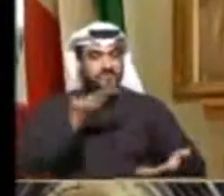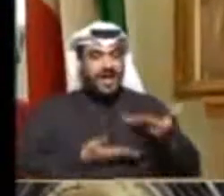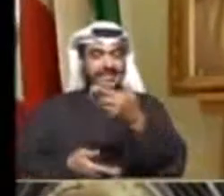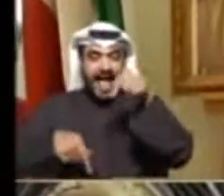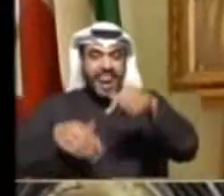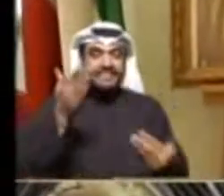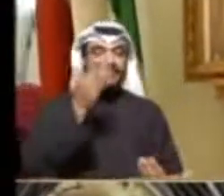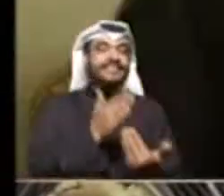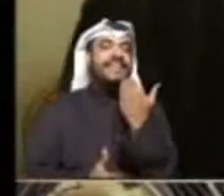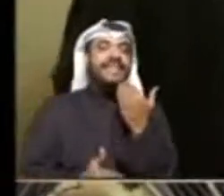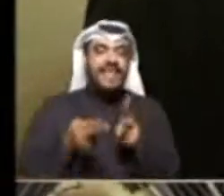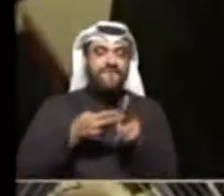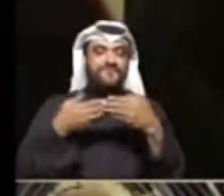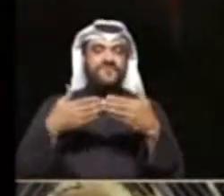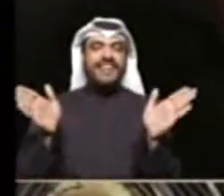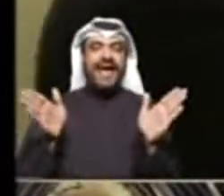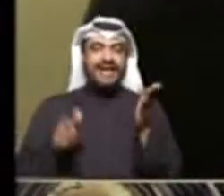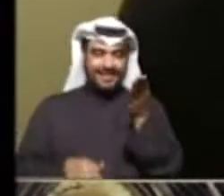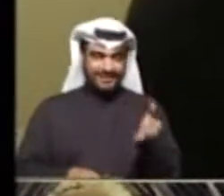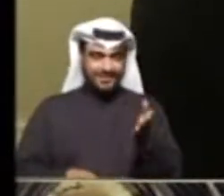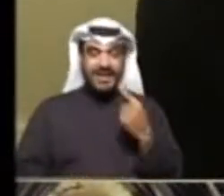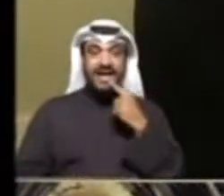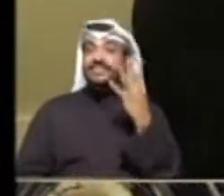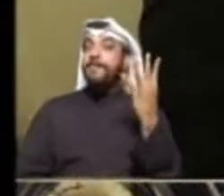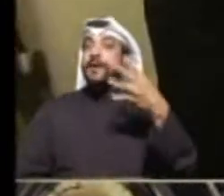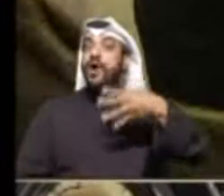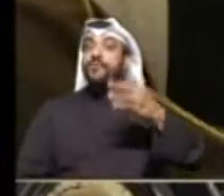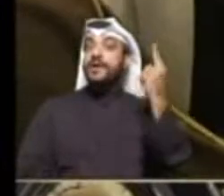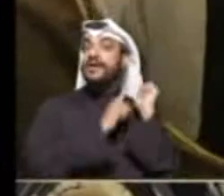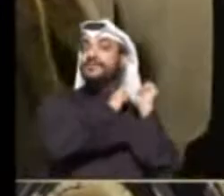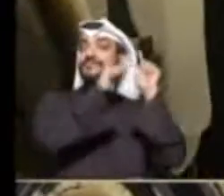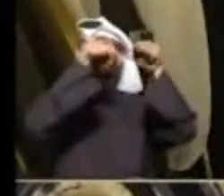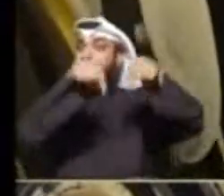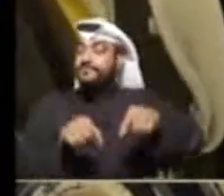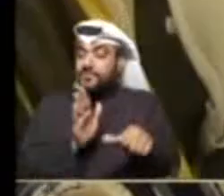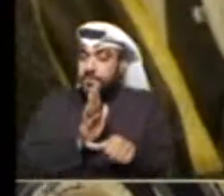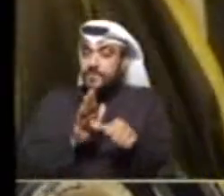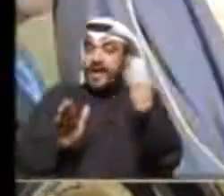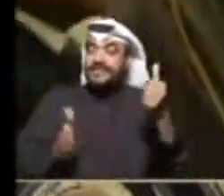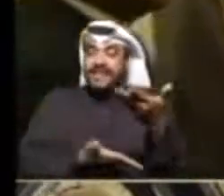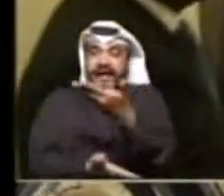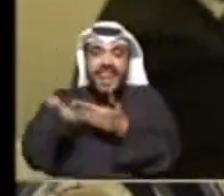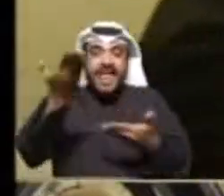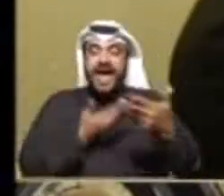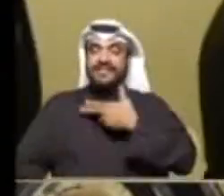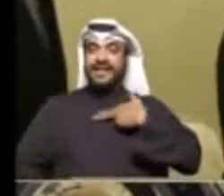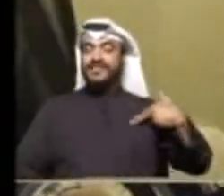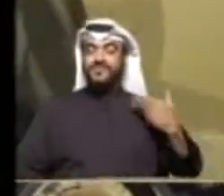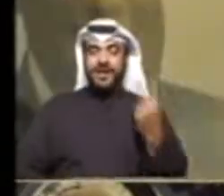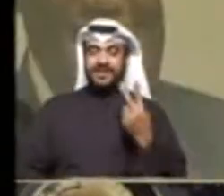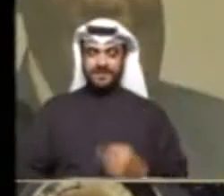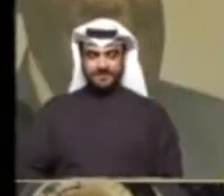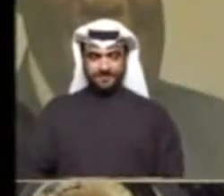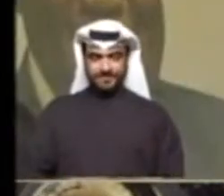البلدين الصديقين، والتي دخلت عامها 44 منذ تأسيس وإقامة العلاقات الرسمية